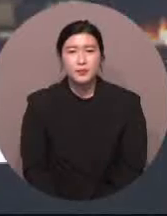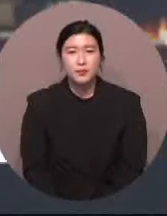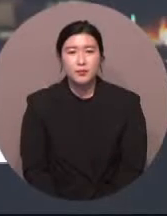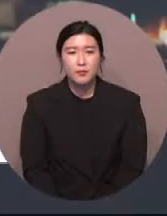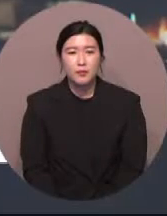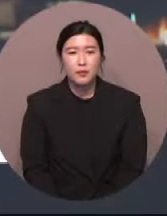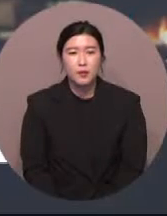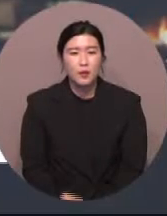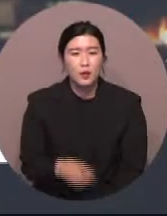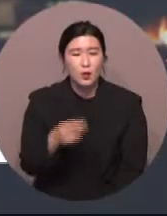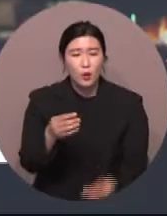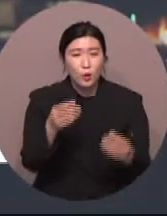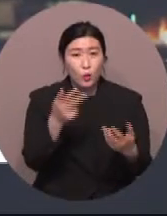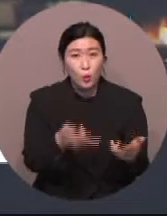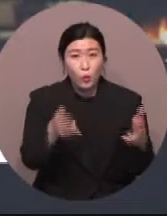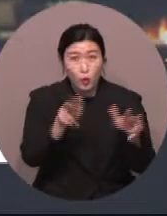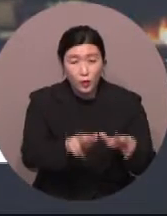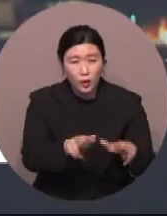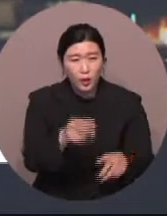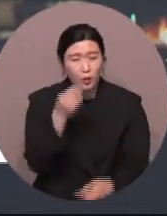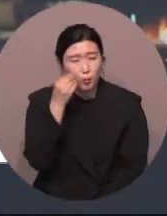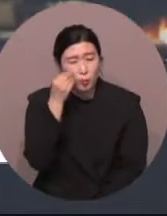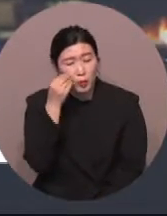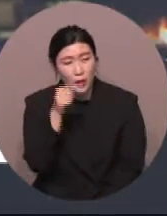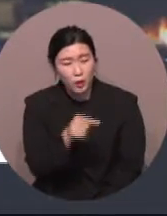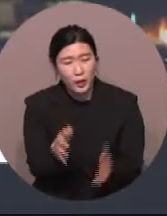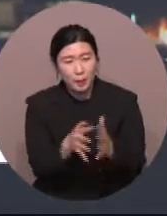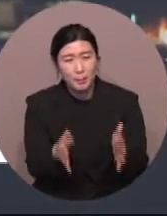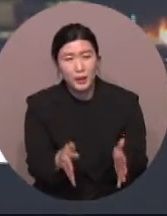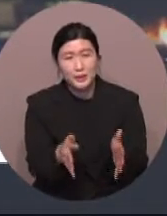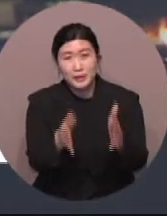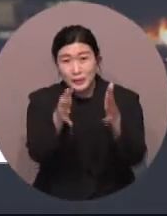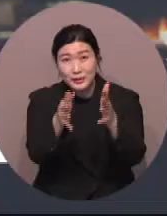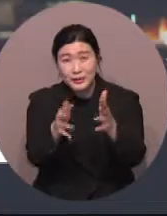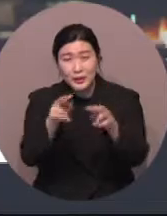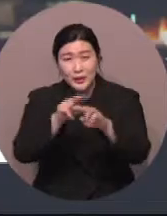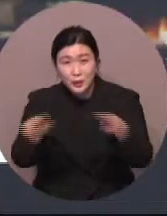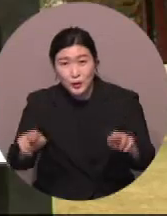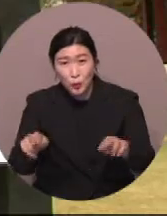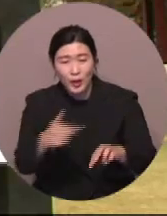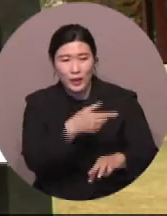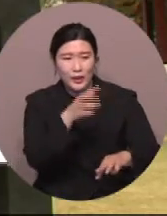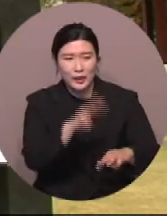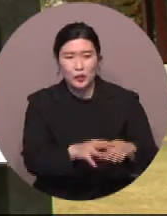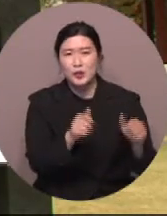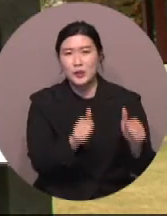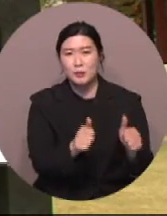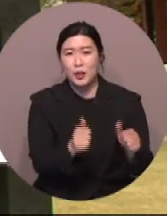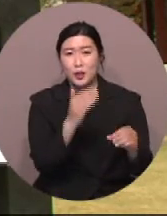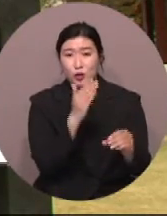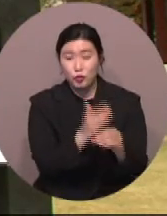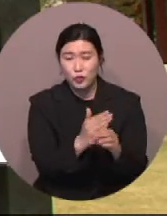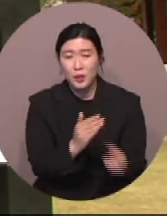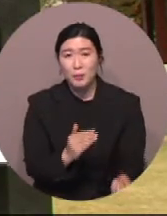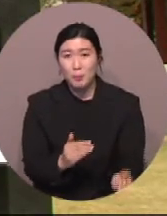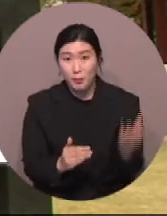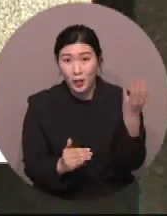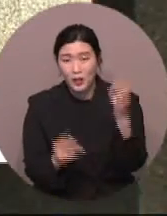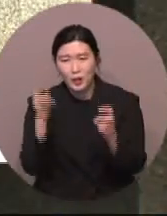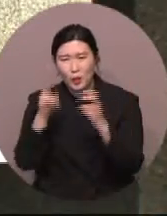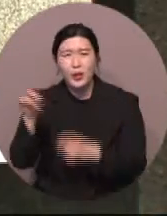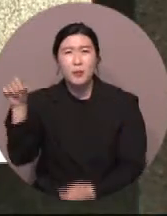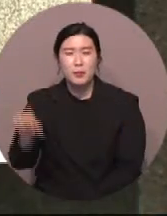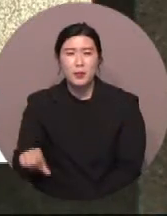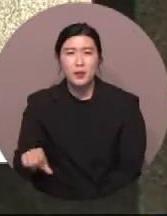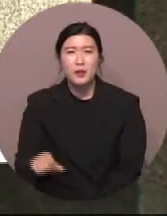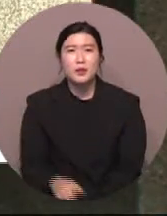장기미집행 고문의 아파트 건설 등 민간 틈의 사업을 진행하다 취소한 대전 씨가 행정 소송 파기환송심에서